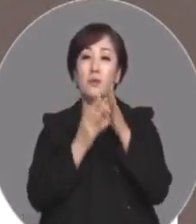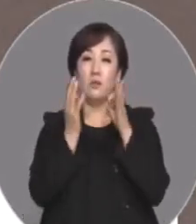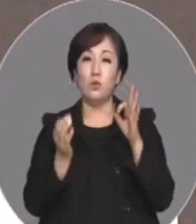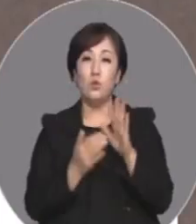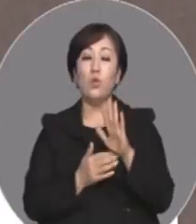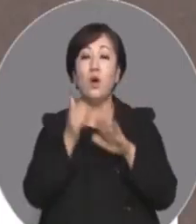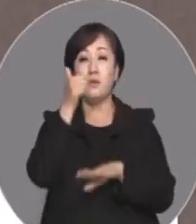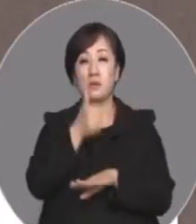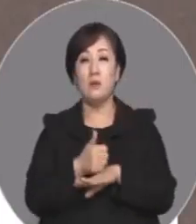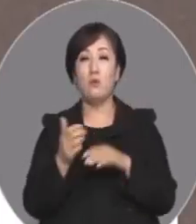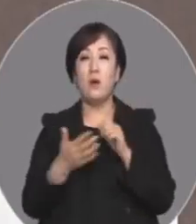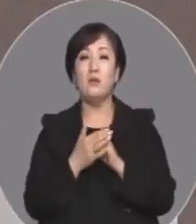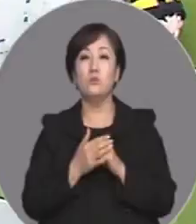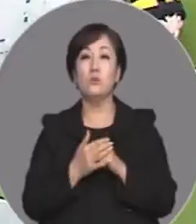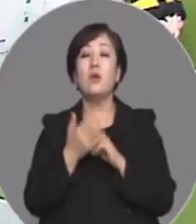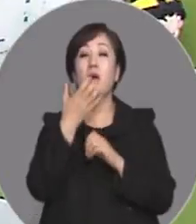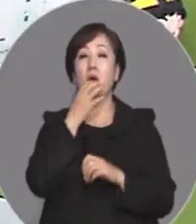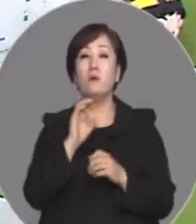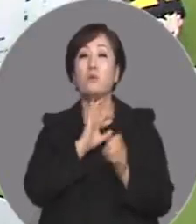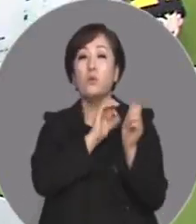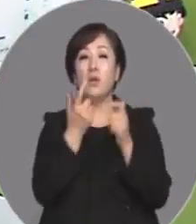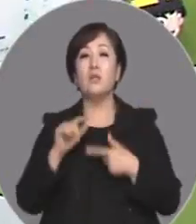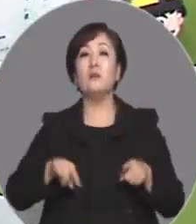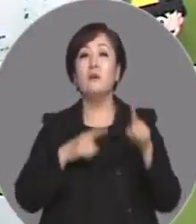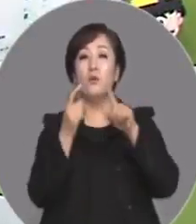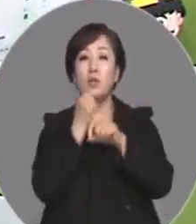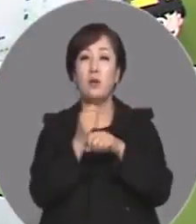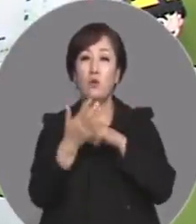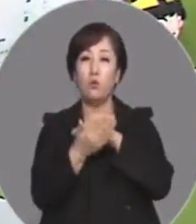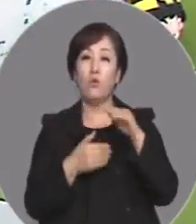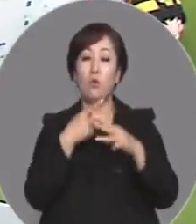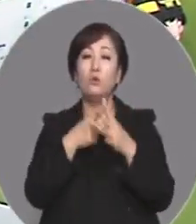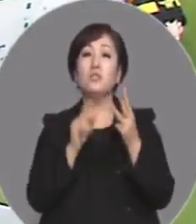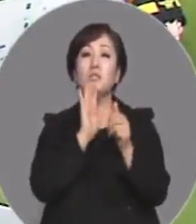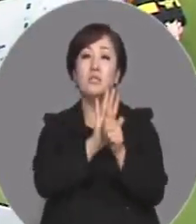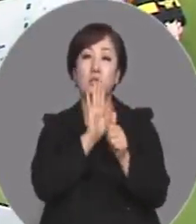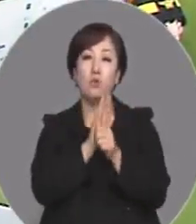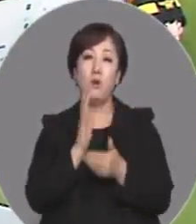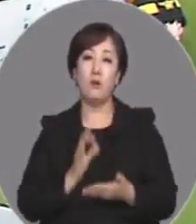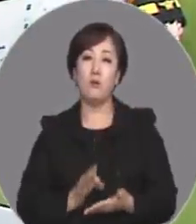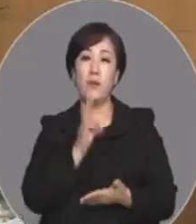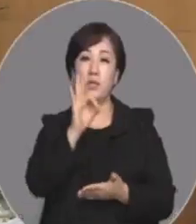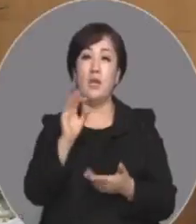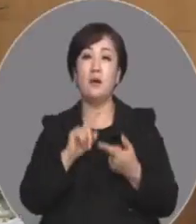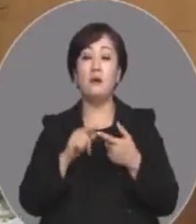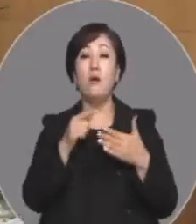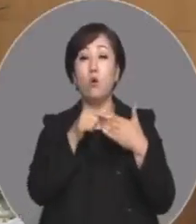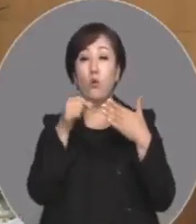성과 로코 날고 극복을 위한 선제적 대응과 국민 지원금 지급 을 꼽았습니다